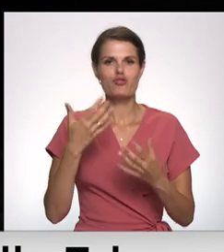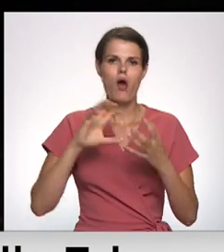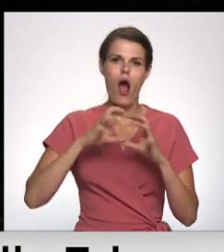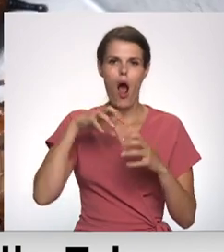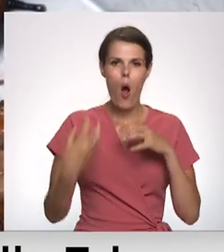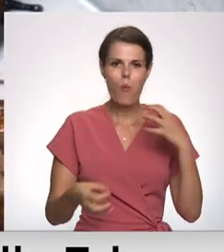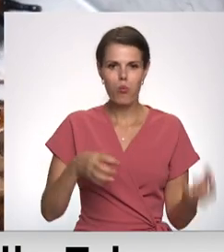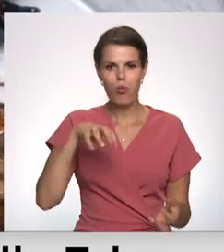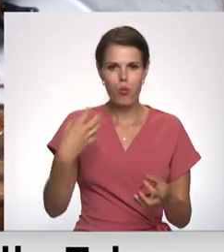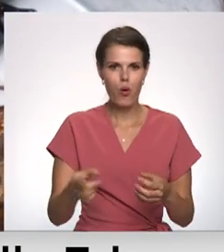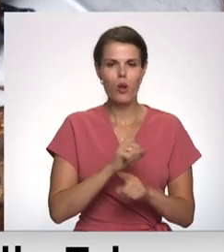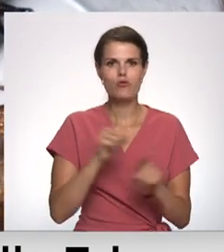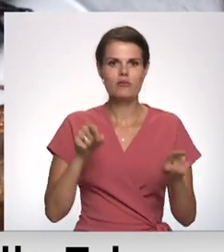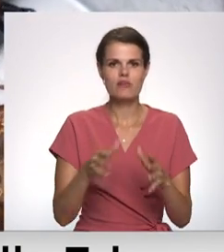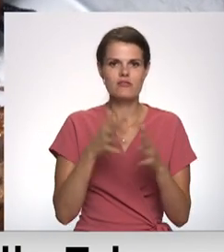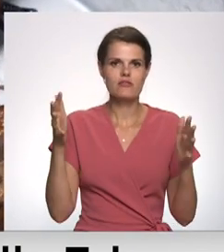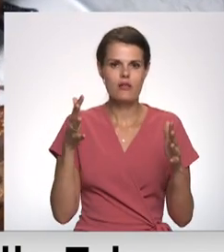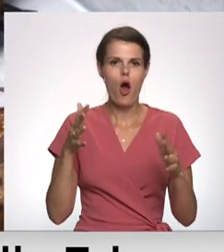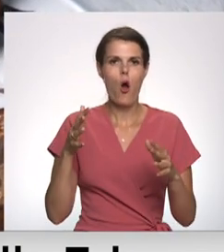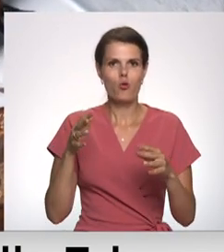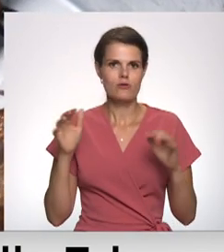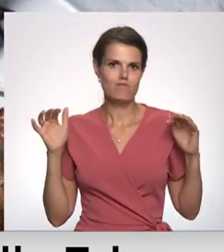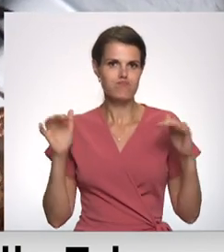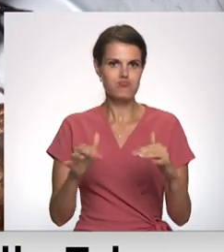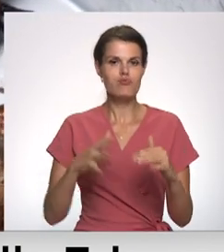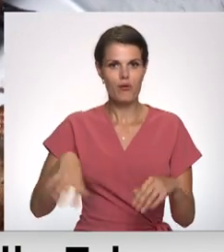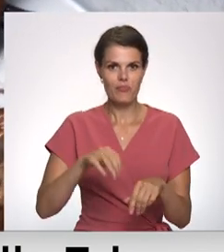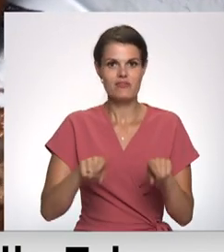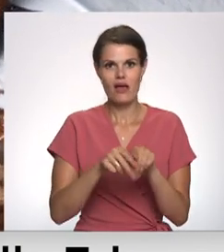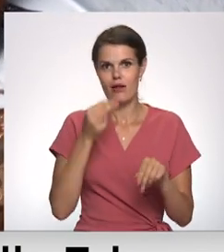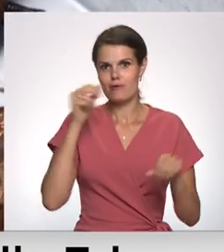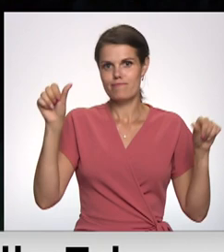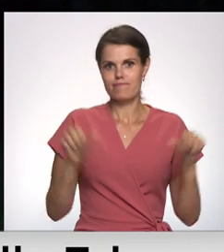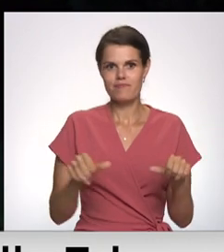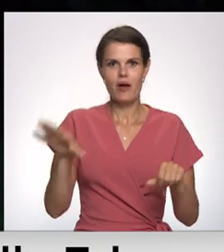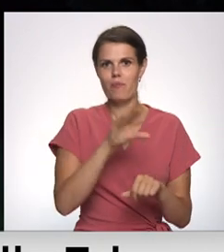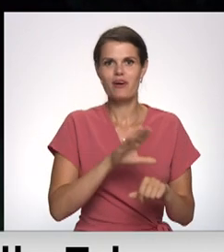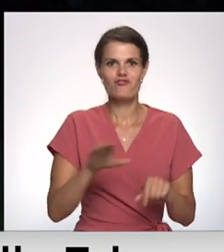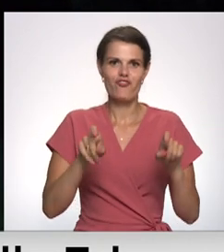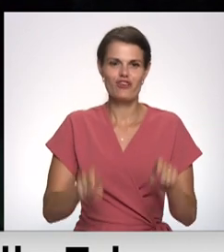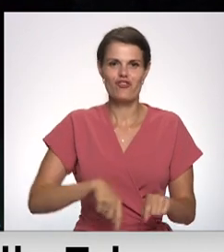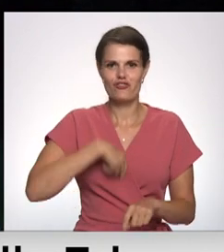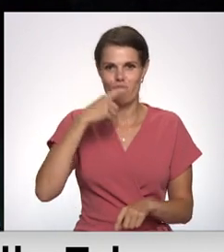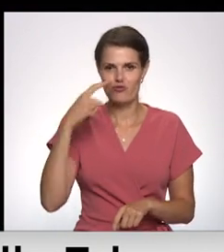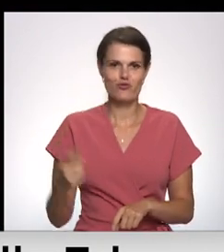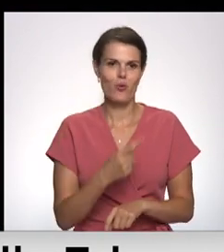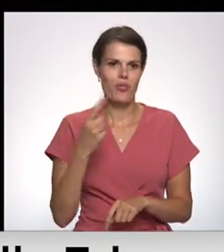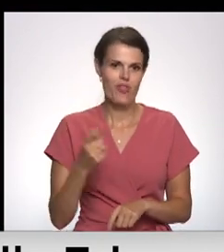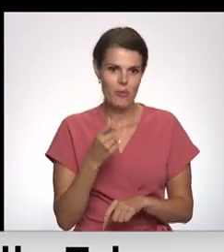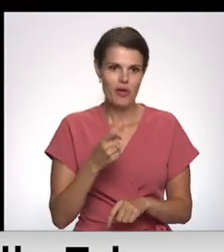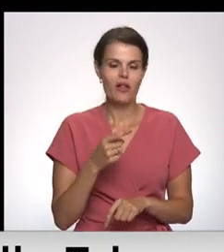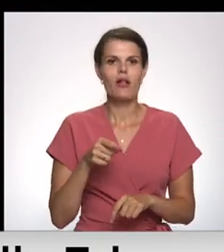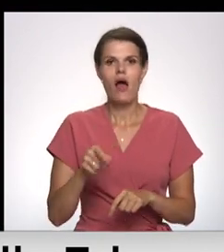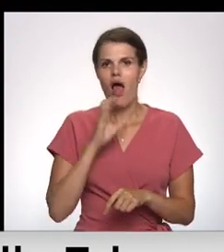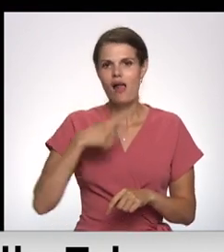vai kas, kur ļoti daudz uzreiz barības vielu. Normāli. Mēs ejam uz vēdnīcu, mēs jau nesēžam stundām ilgi.